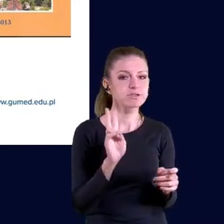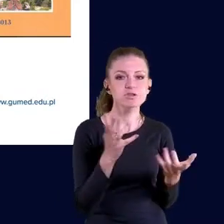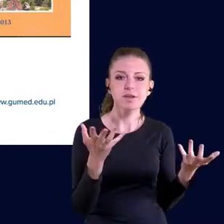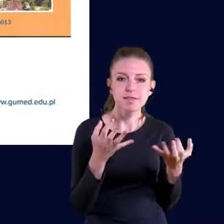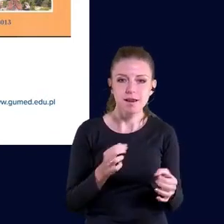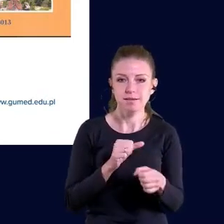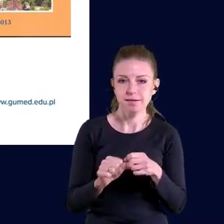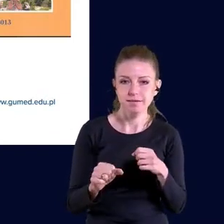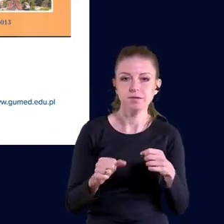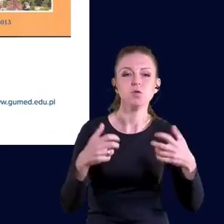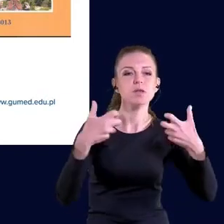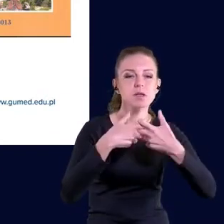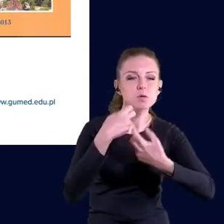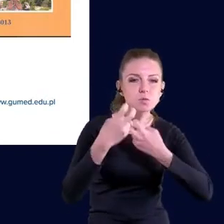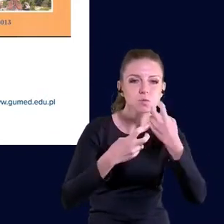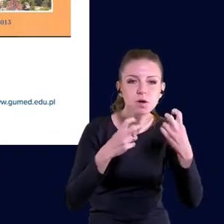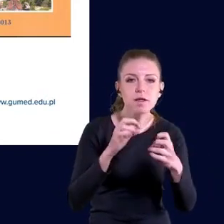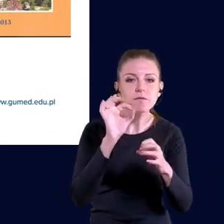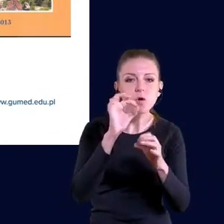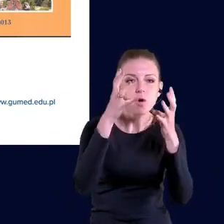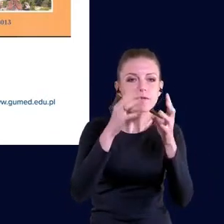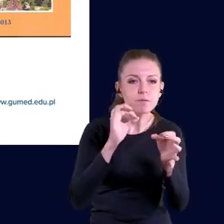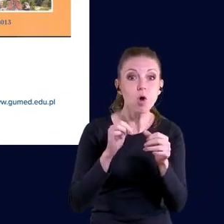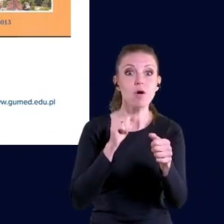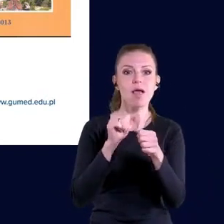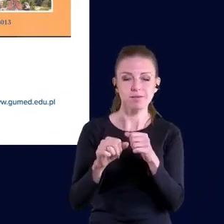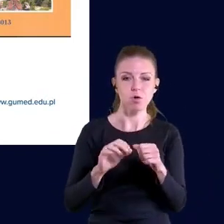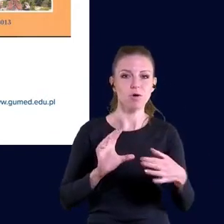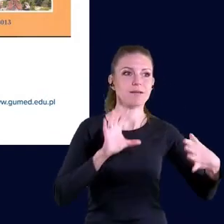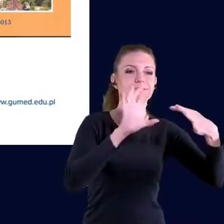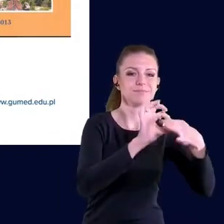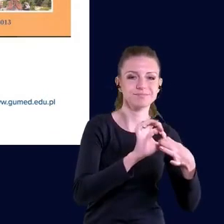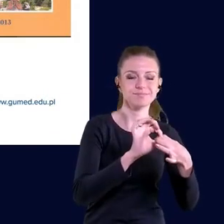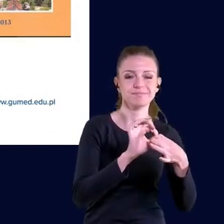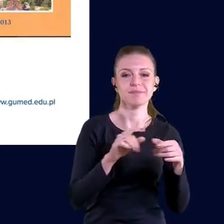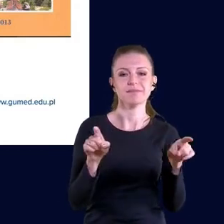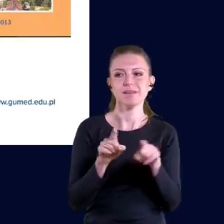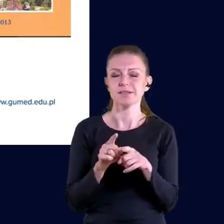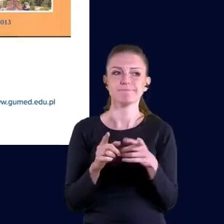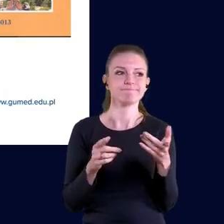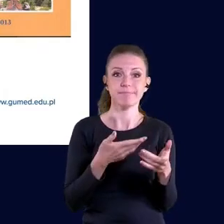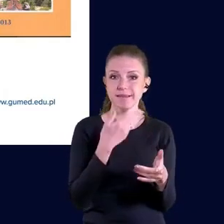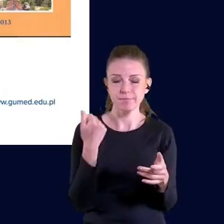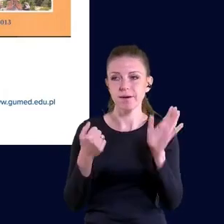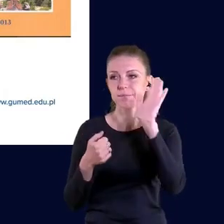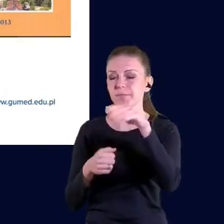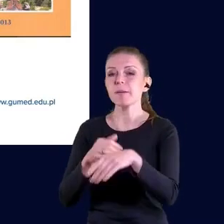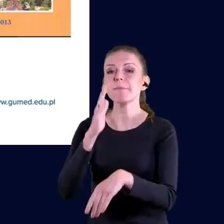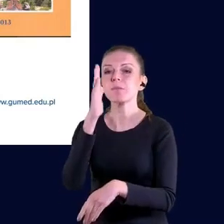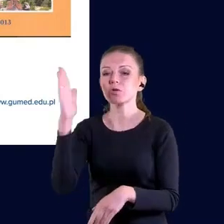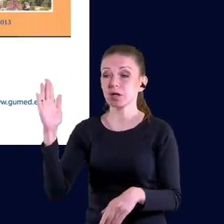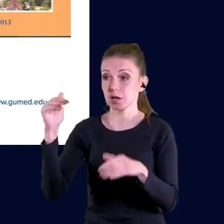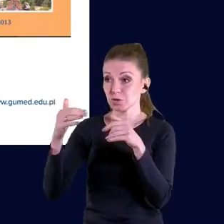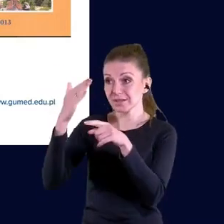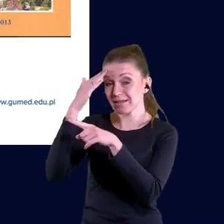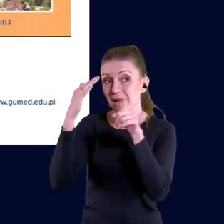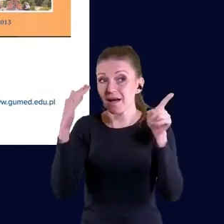takie dane To były umowy znajomości z osobami